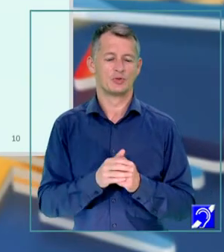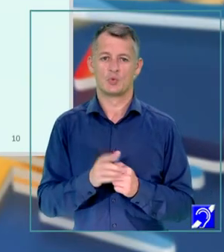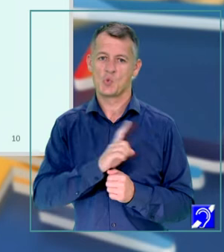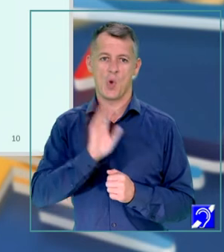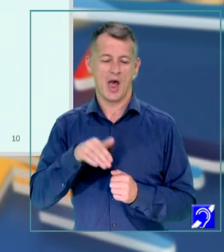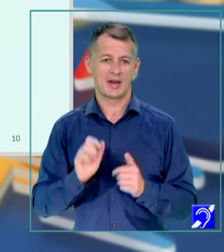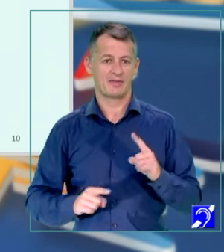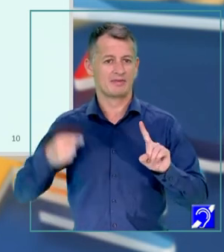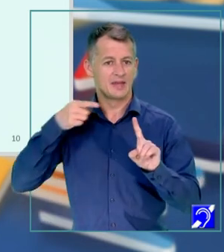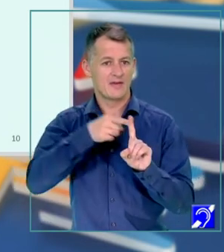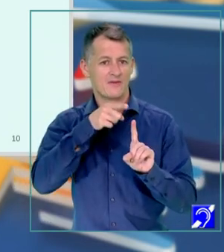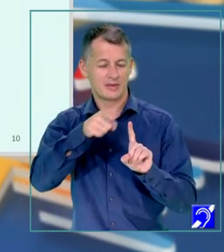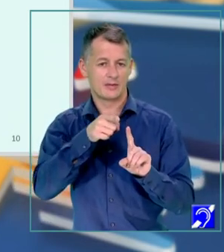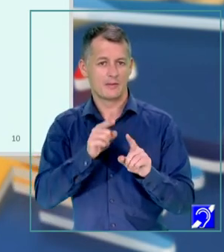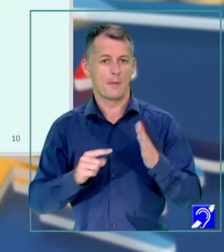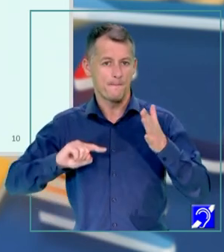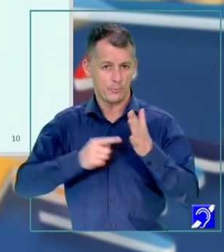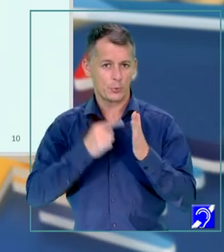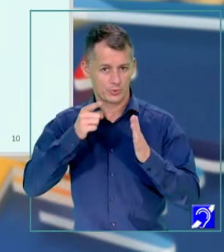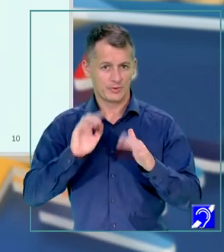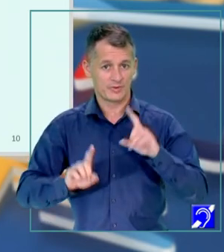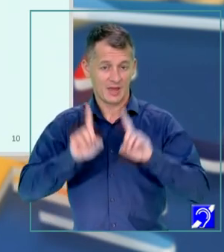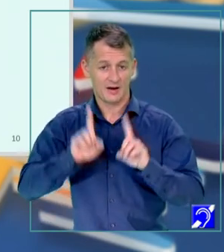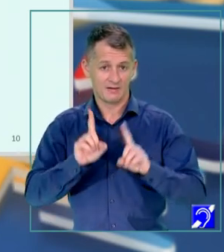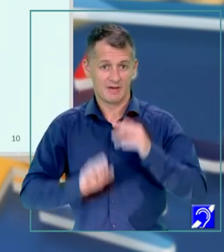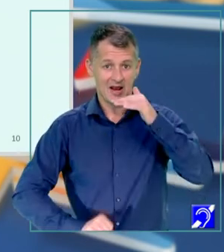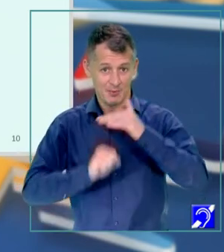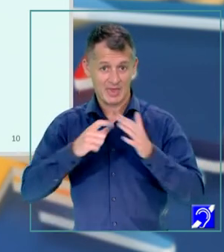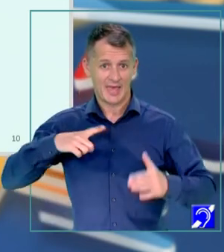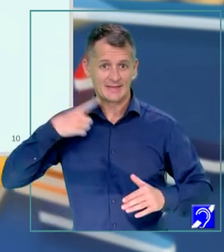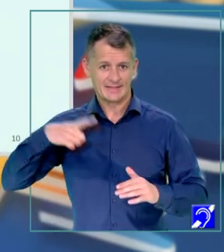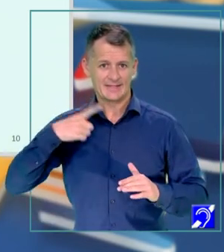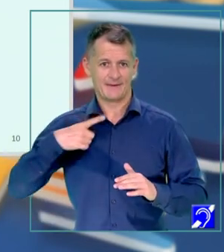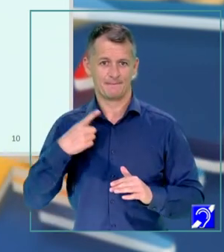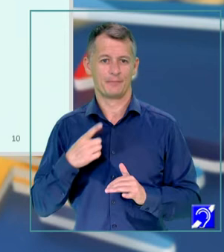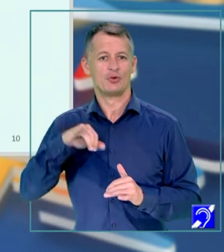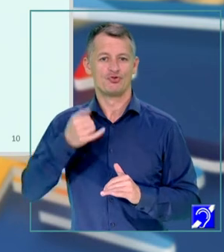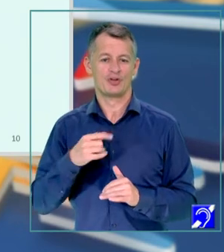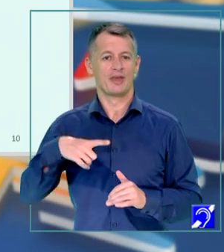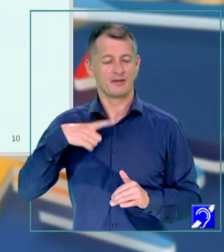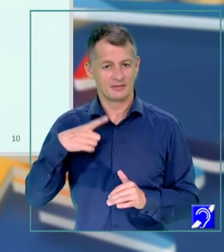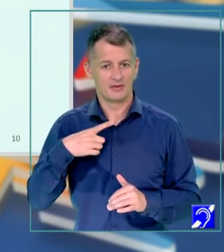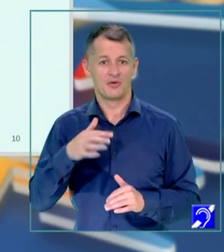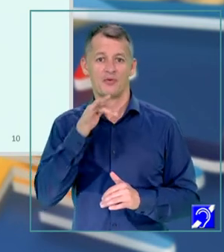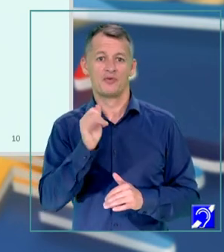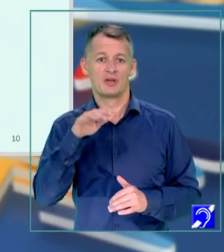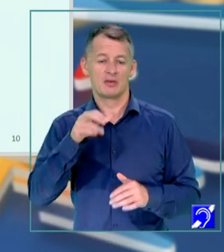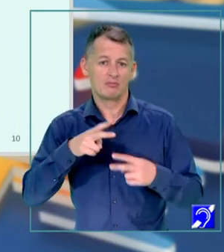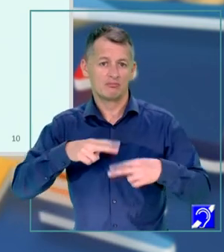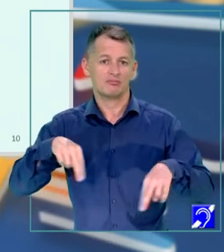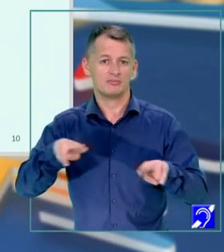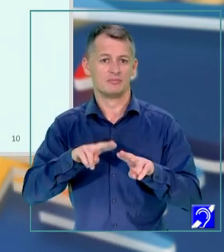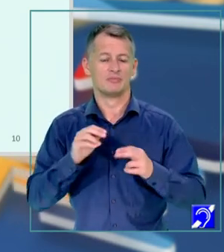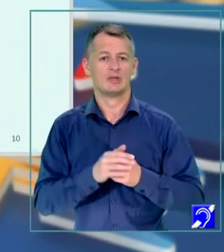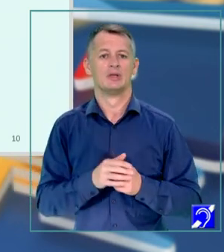are derivat în punctul dat dacă limita există și este finită funcția este derivabilă în punctul